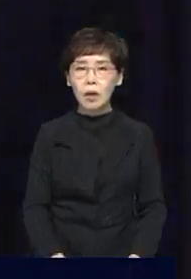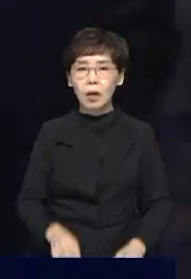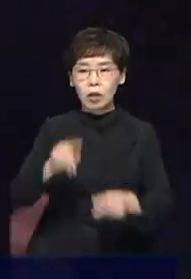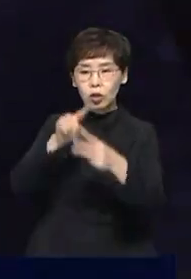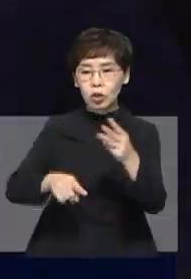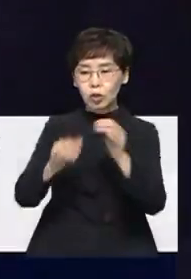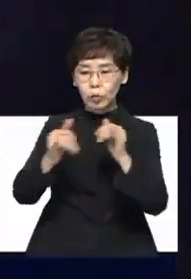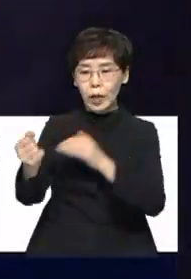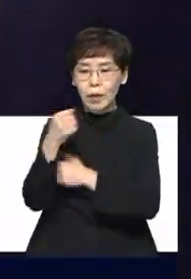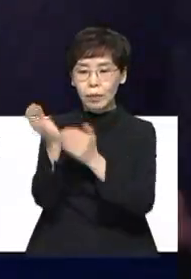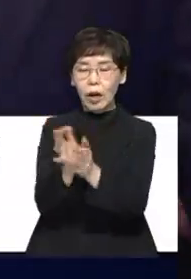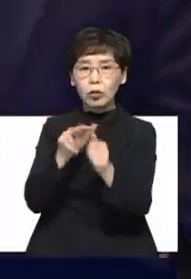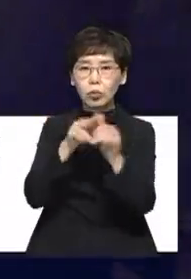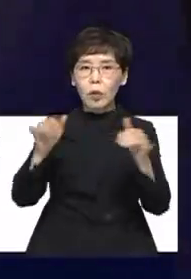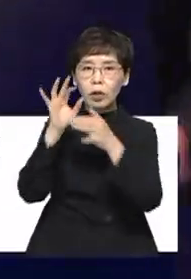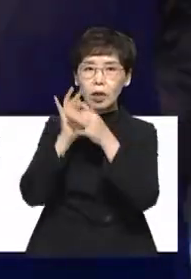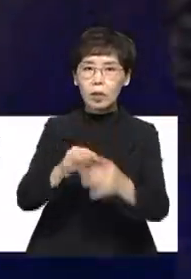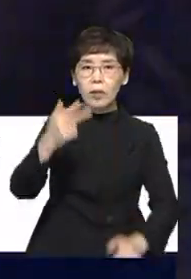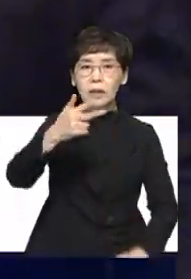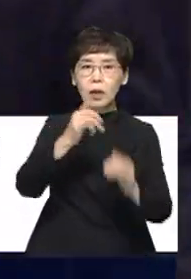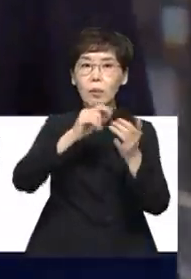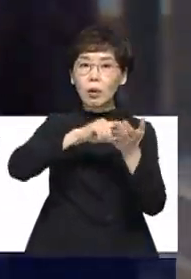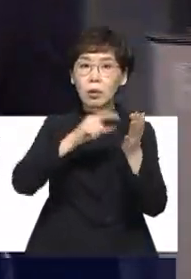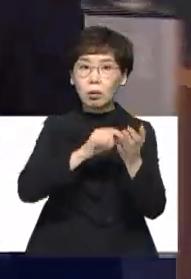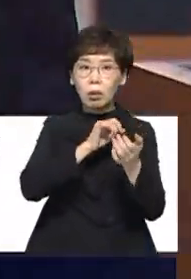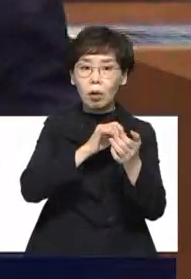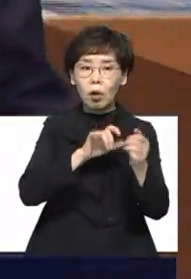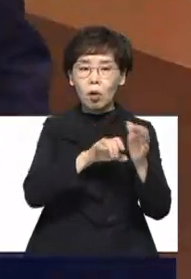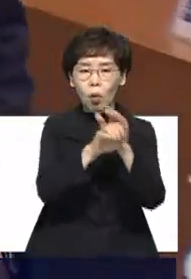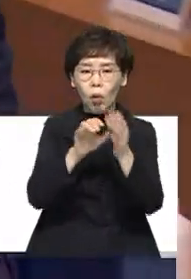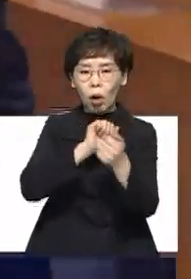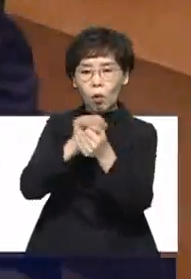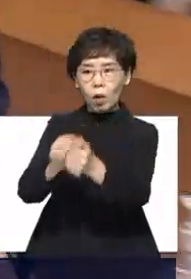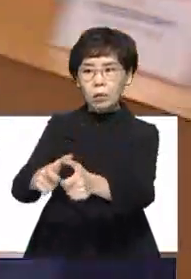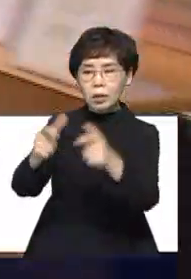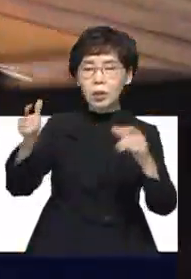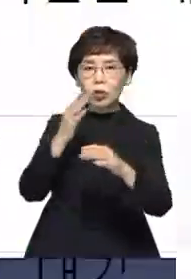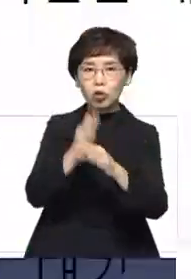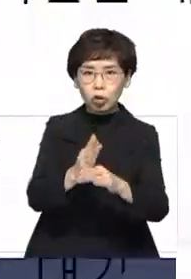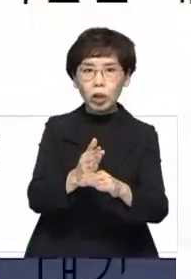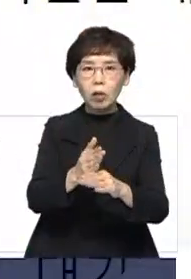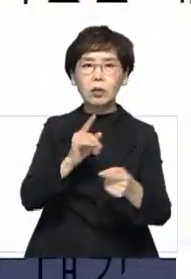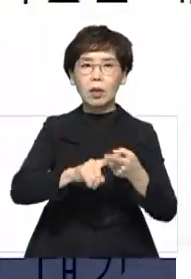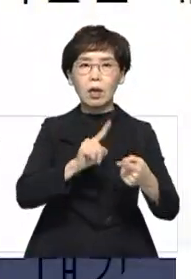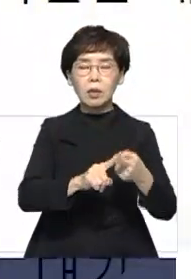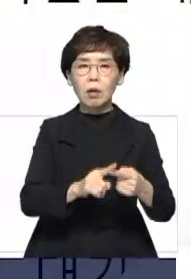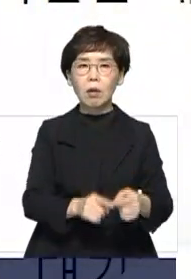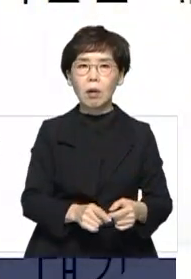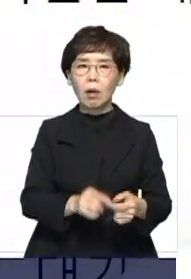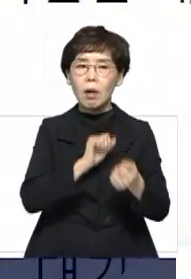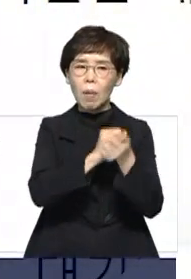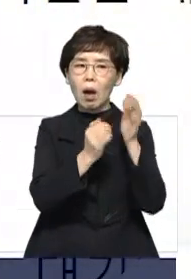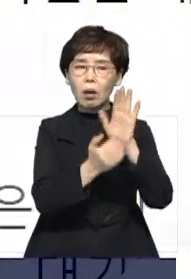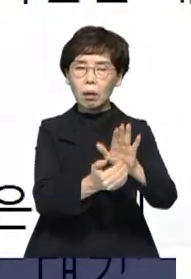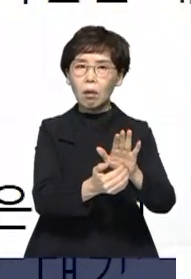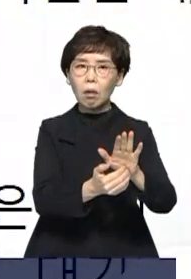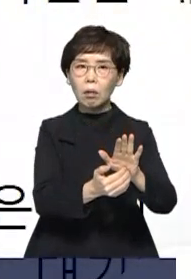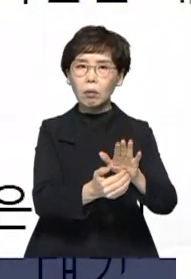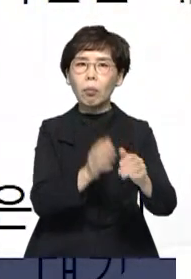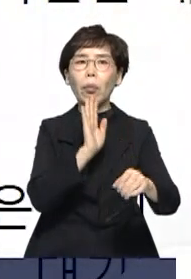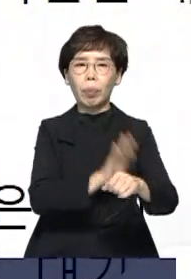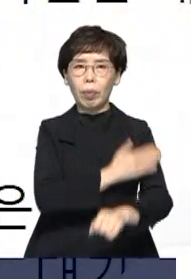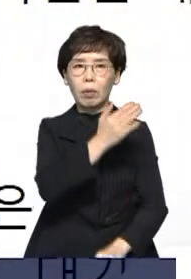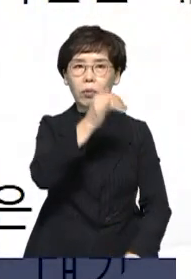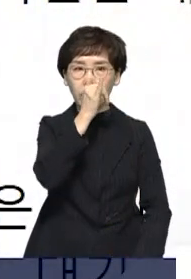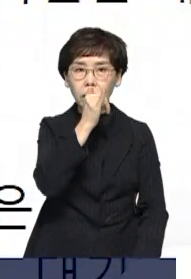윤석열 국민의힘 후보는 연일 7천 명 안팎의 추가 확진자가 나오고 있는 코로나19 확산세를 두고 방역체계가 급격히 무너지고